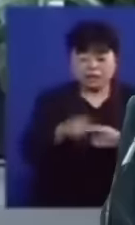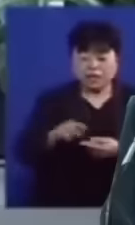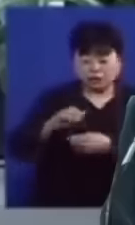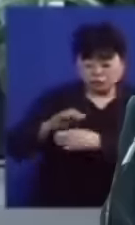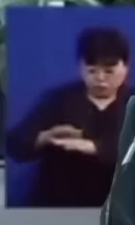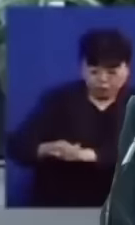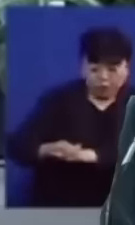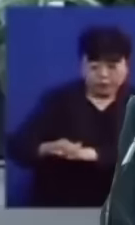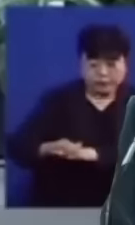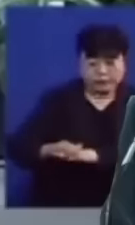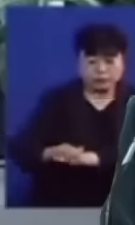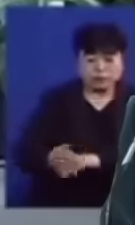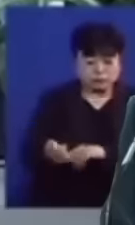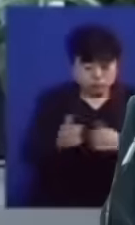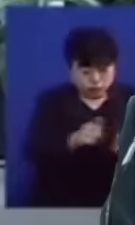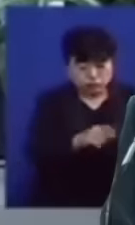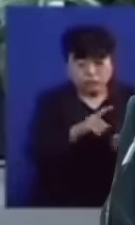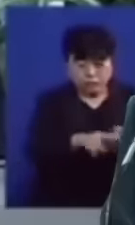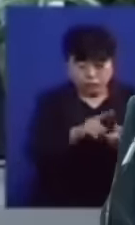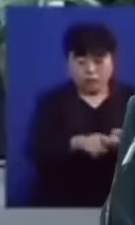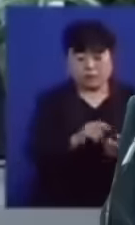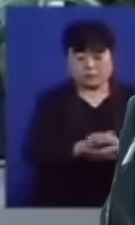두면은